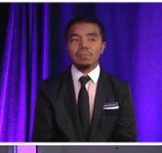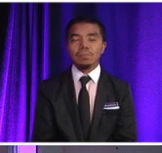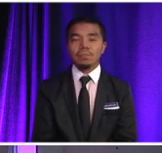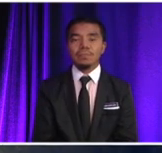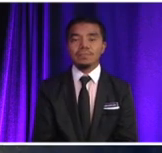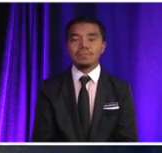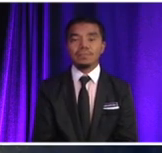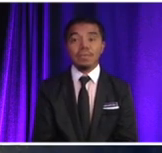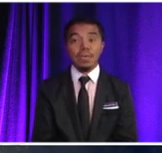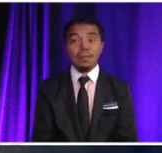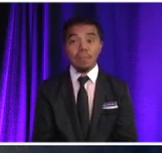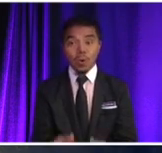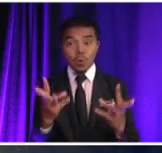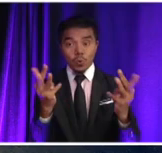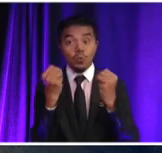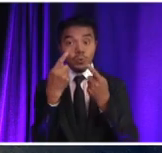jawabannya dan